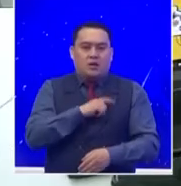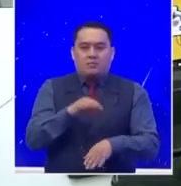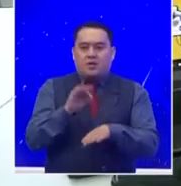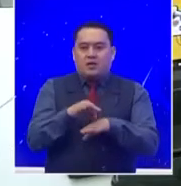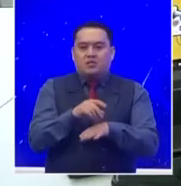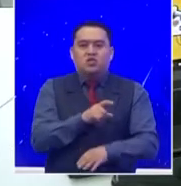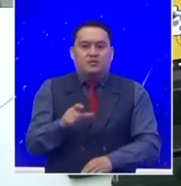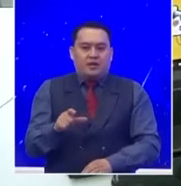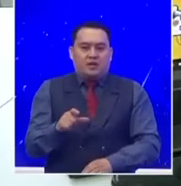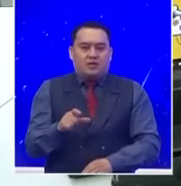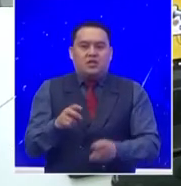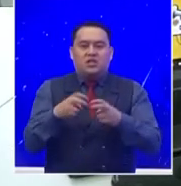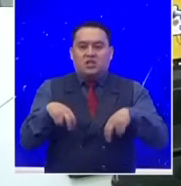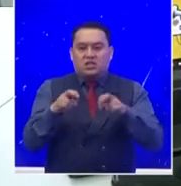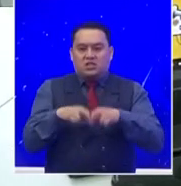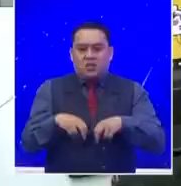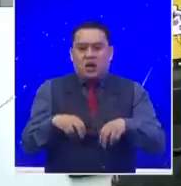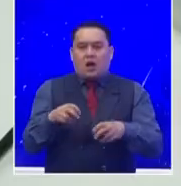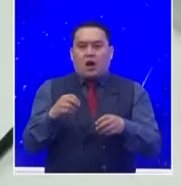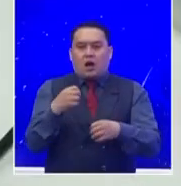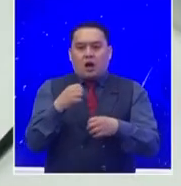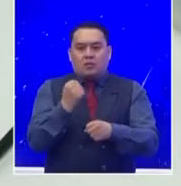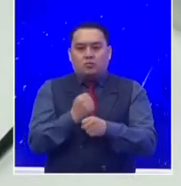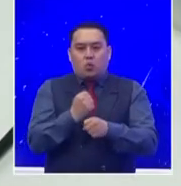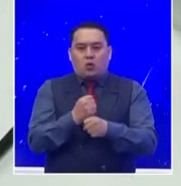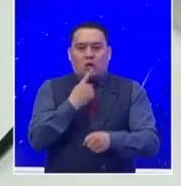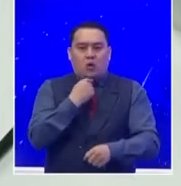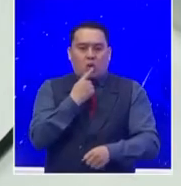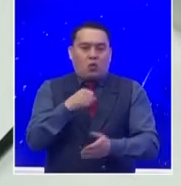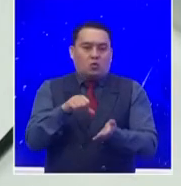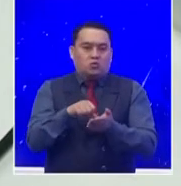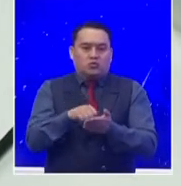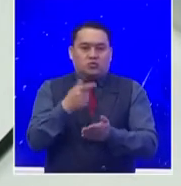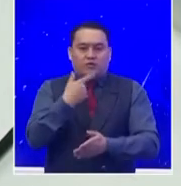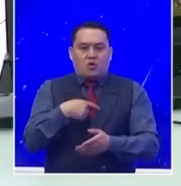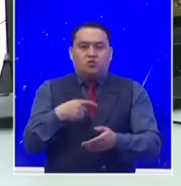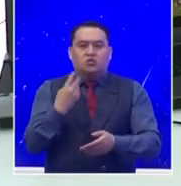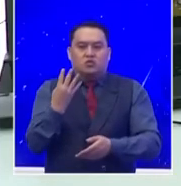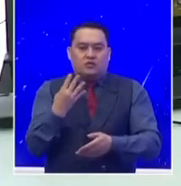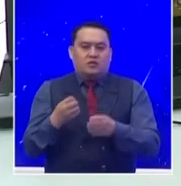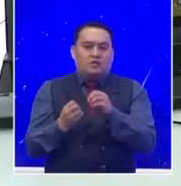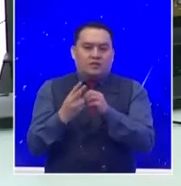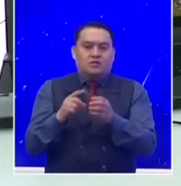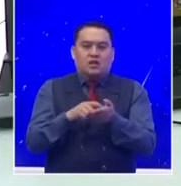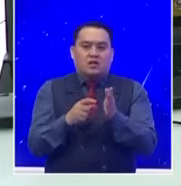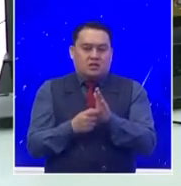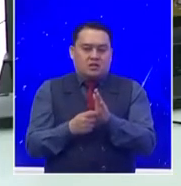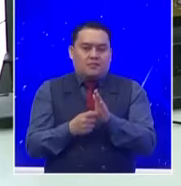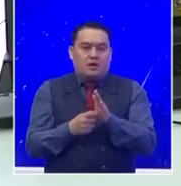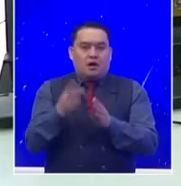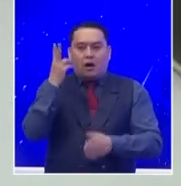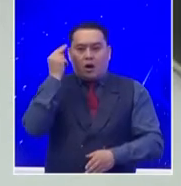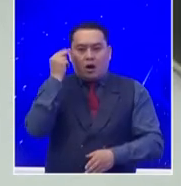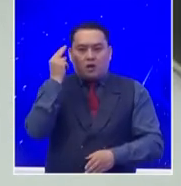болезнями человека. В своем исследовании Ариана обработала данные результатов крови учащихся своей школы с 4 по 12 классы.